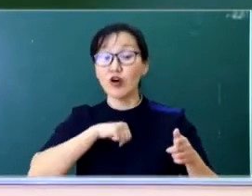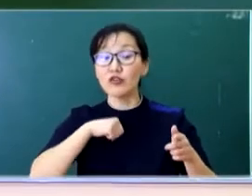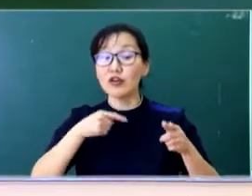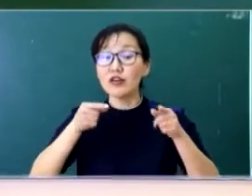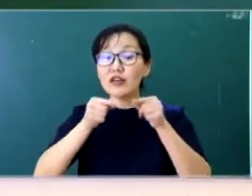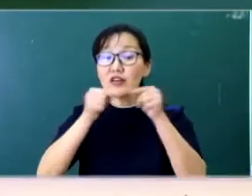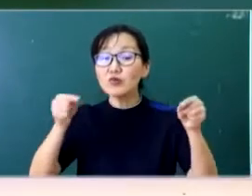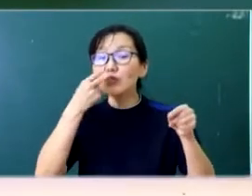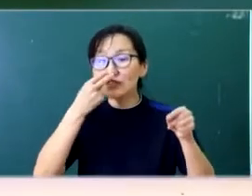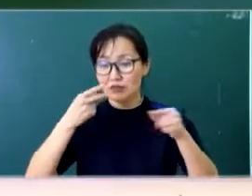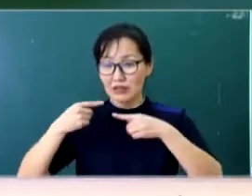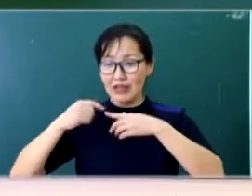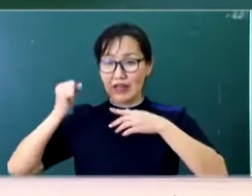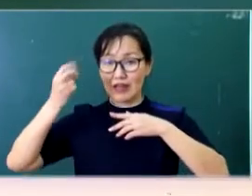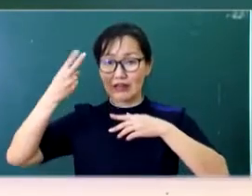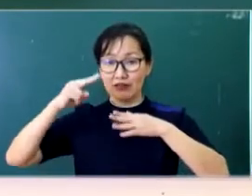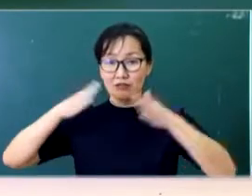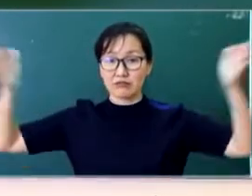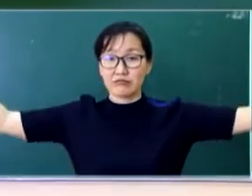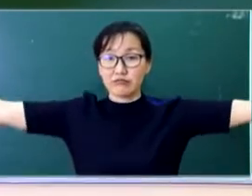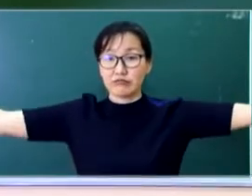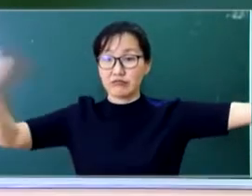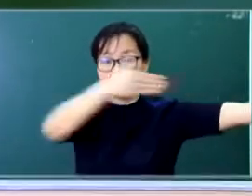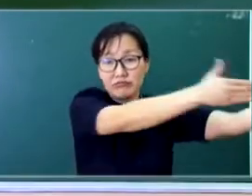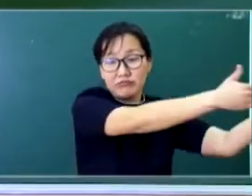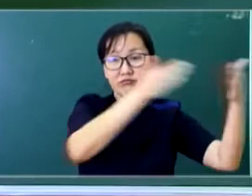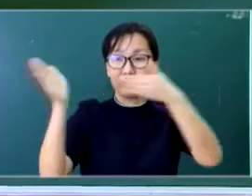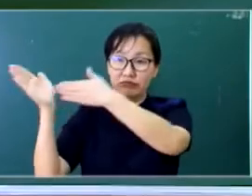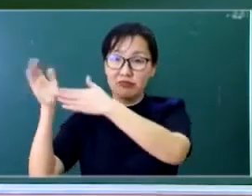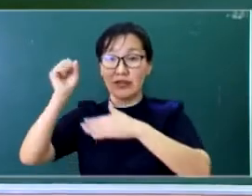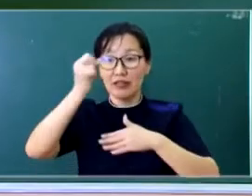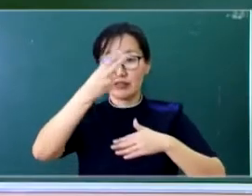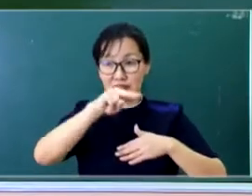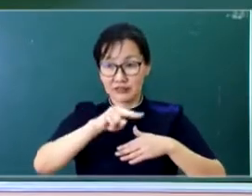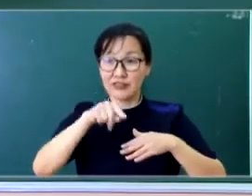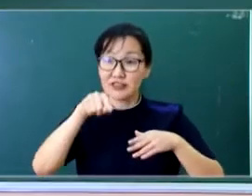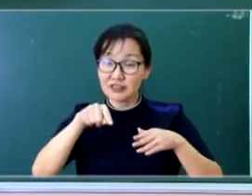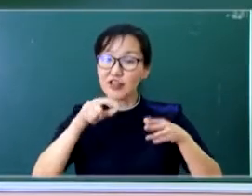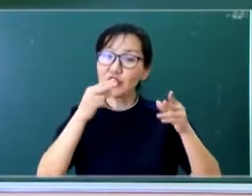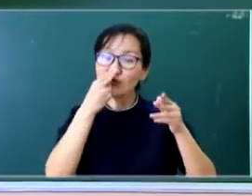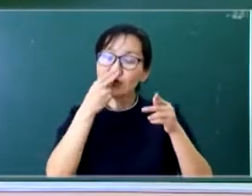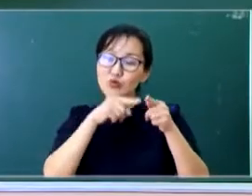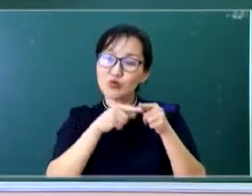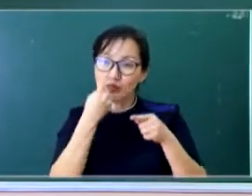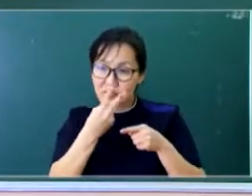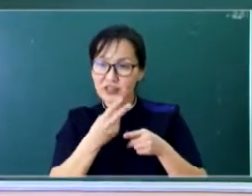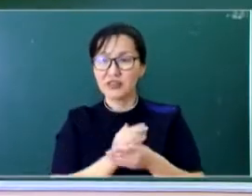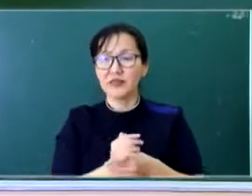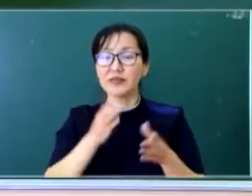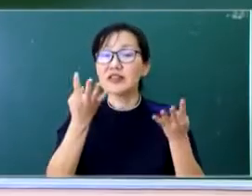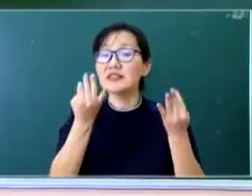алд арай хүрхгүй байна. Тэгвэл энийг алд шахам гэж хэлж болно. За, тэгвэл энийг бүр хэмжиж үзье.